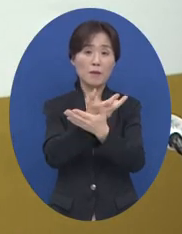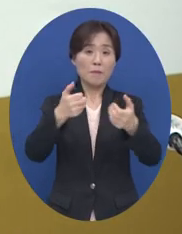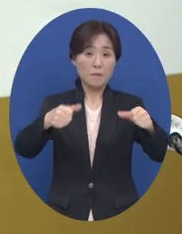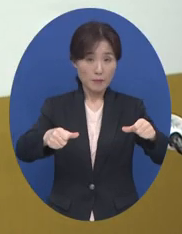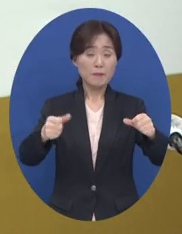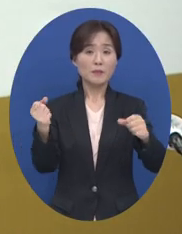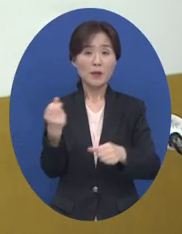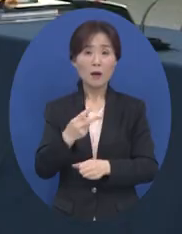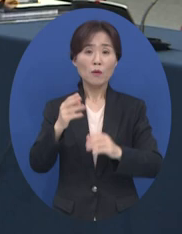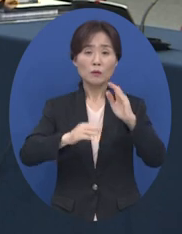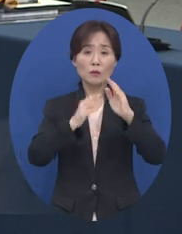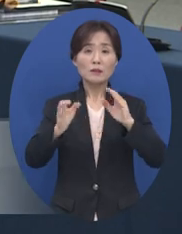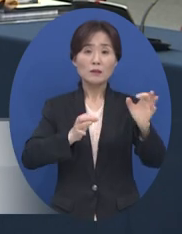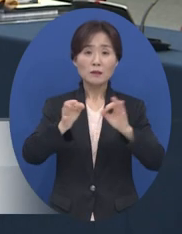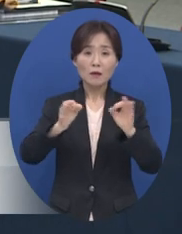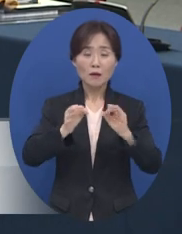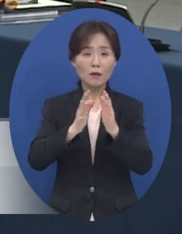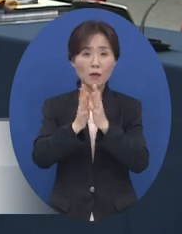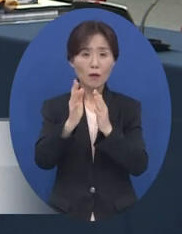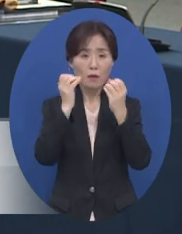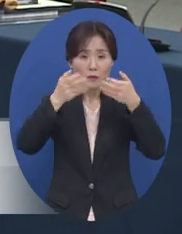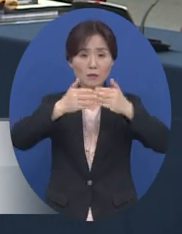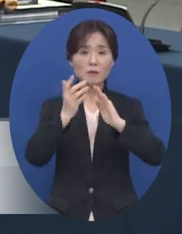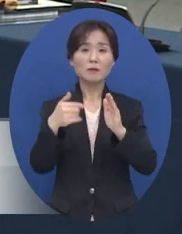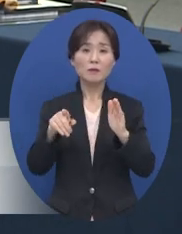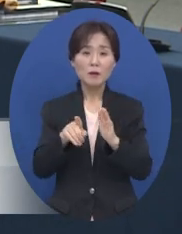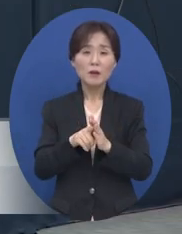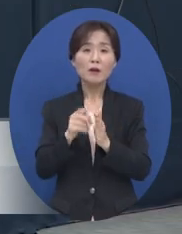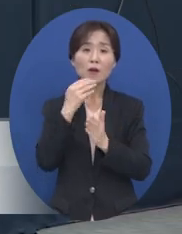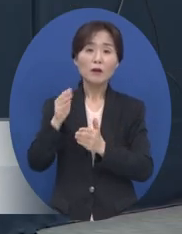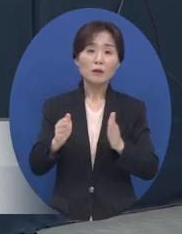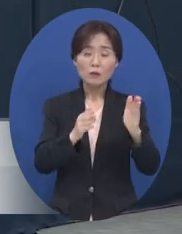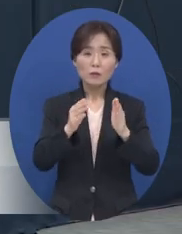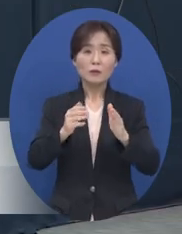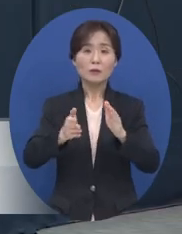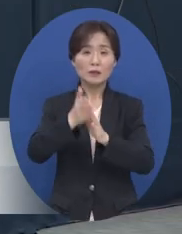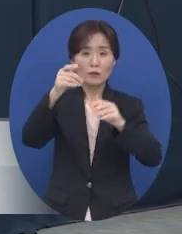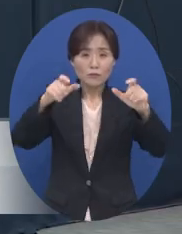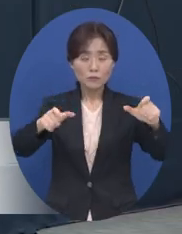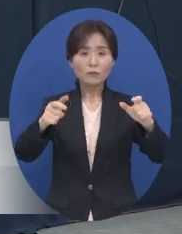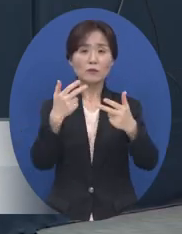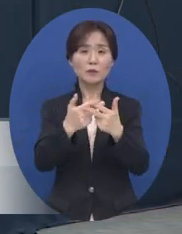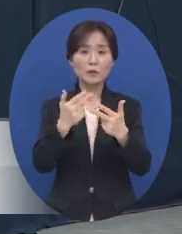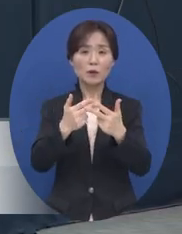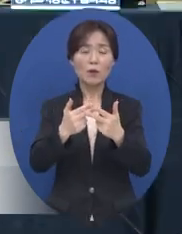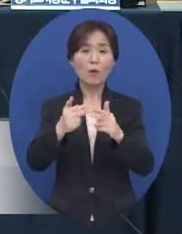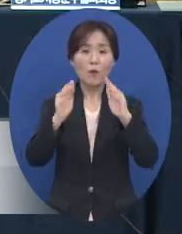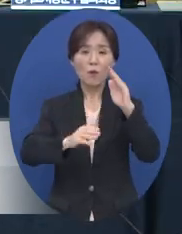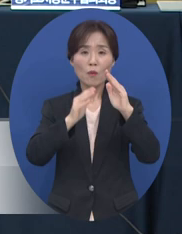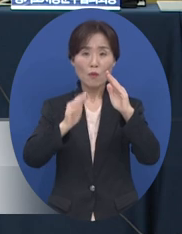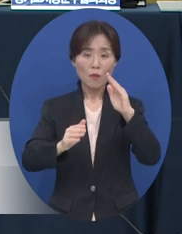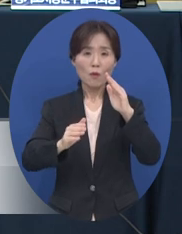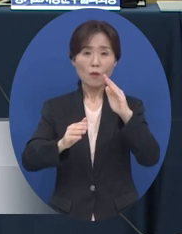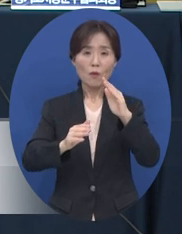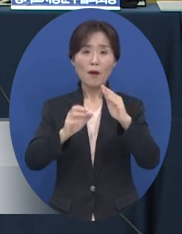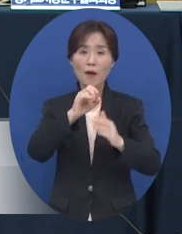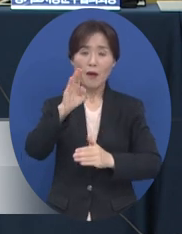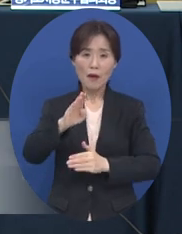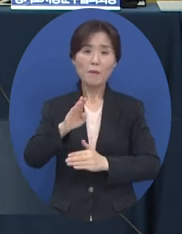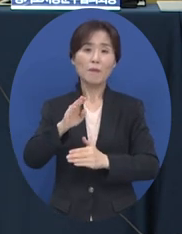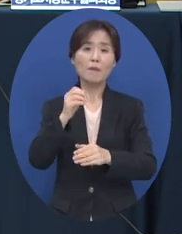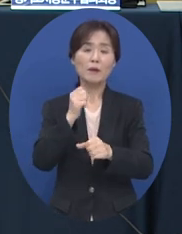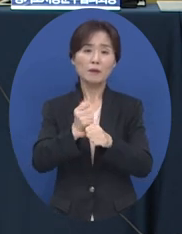공정한 시장경제질서 확립을 위해 경기도와 경기도시장군수협의회는 경기도 공공배달 플랫폼 사업 활성화를 위한